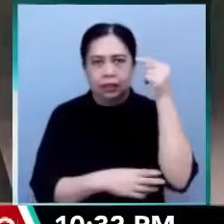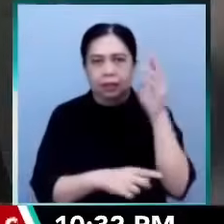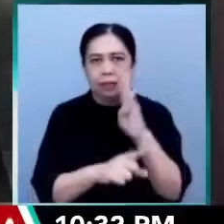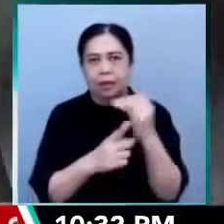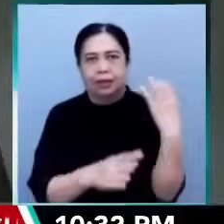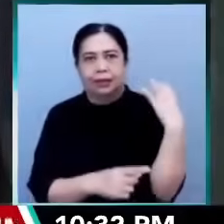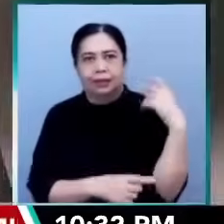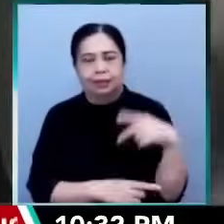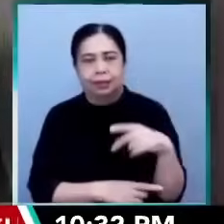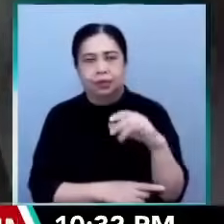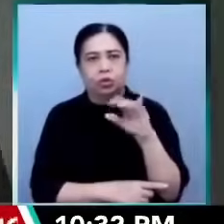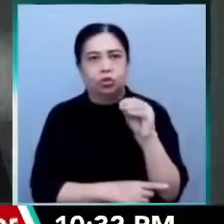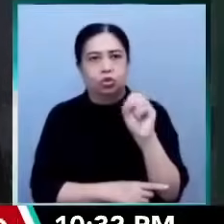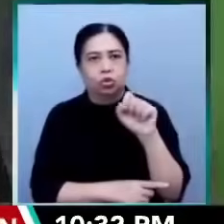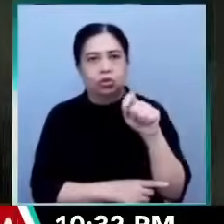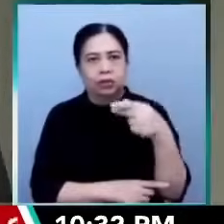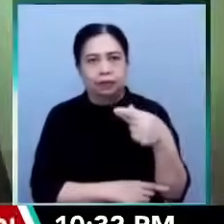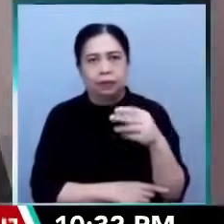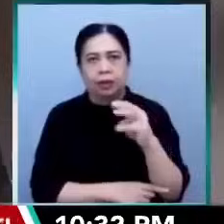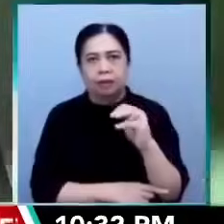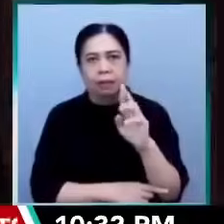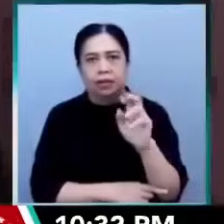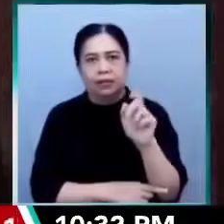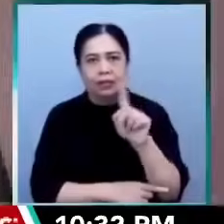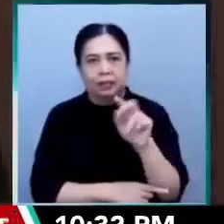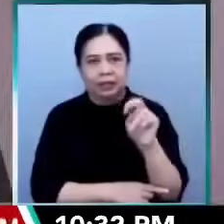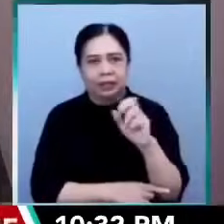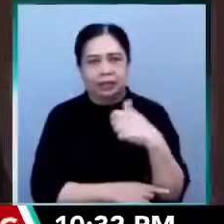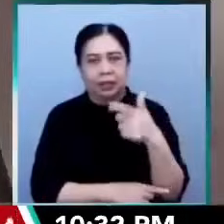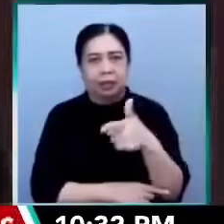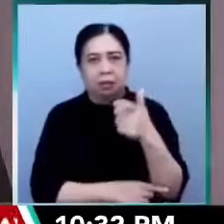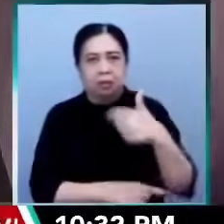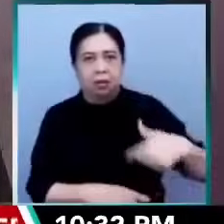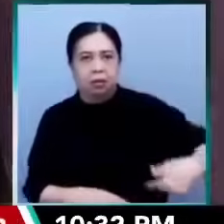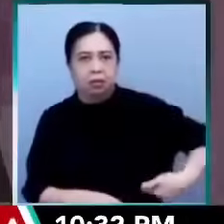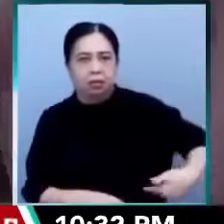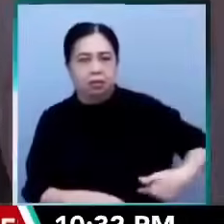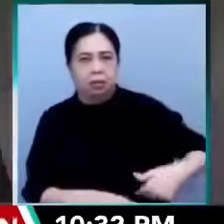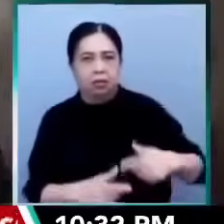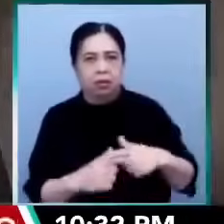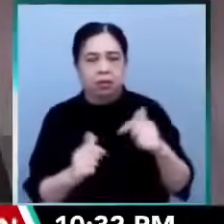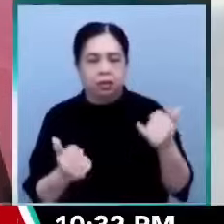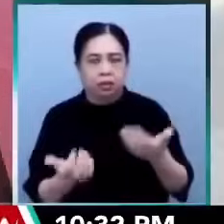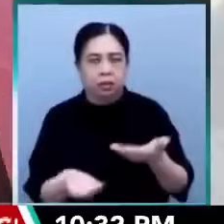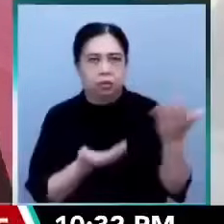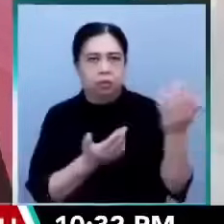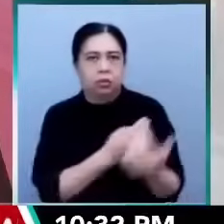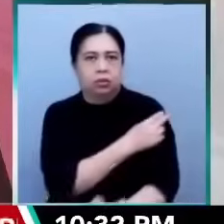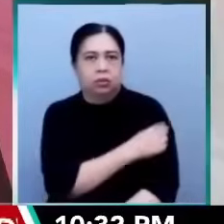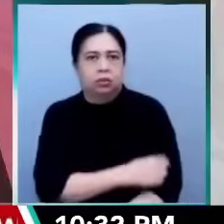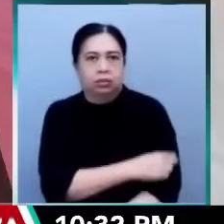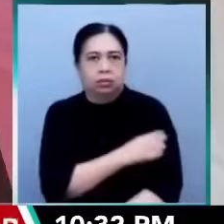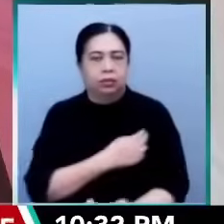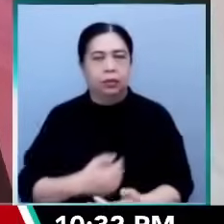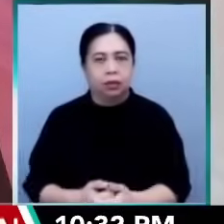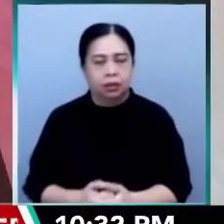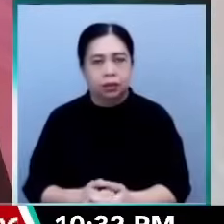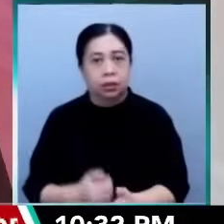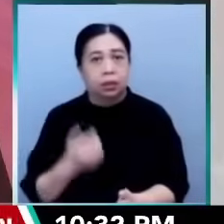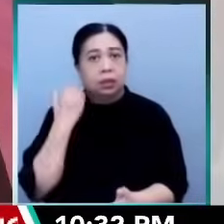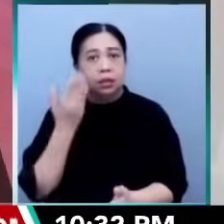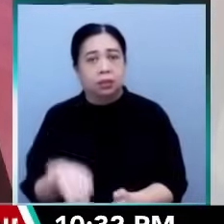Joseph Martinez na baril sa tagiliran si Martinez na ginagamot ngayon sa ospital. Namatay naman ang kasama